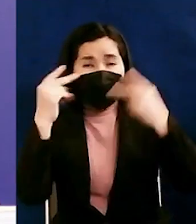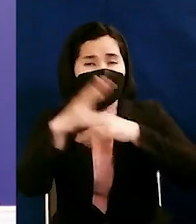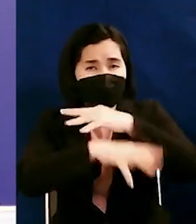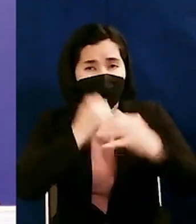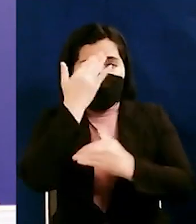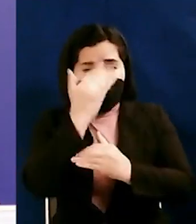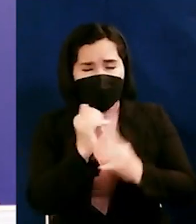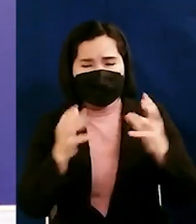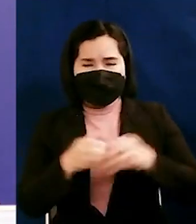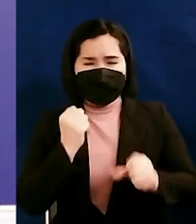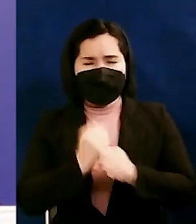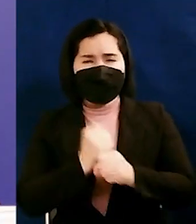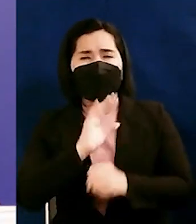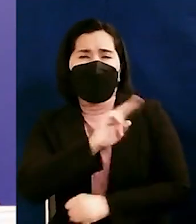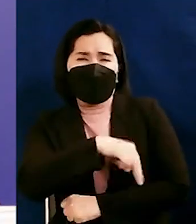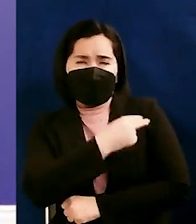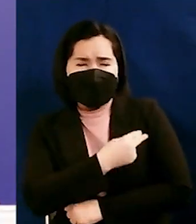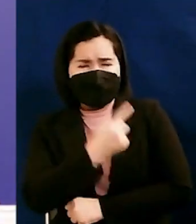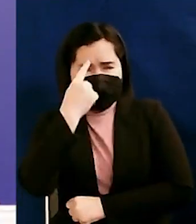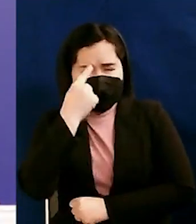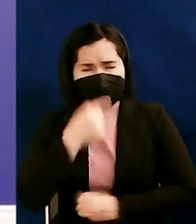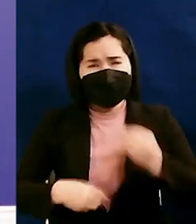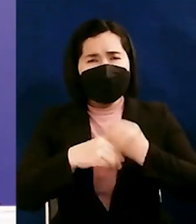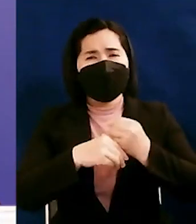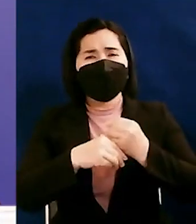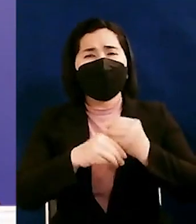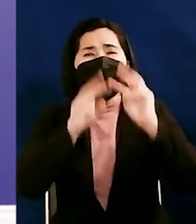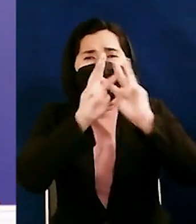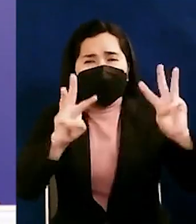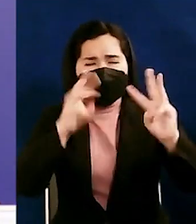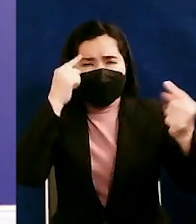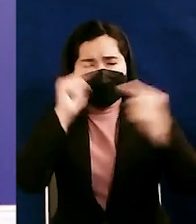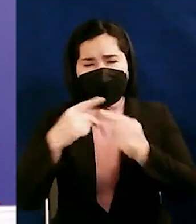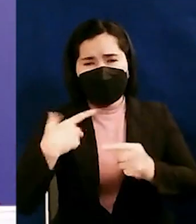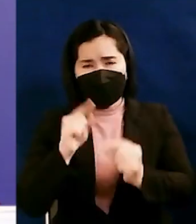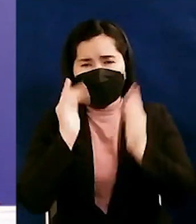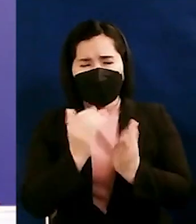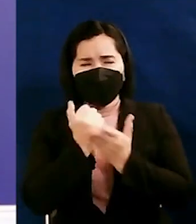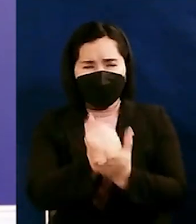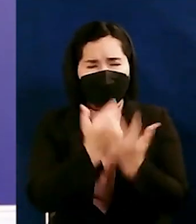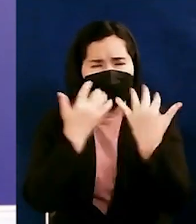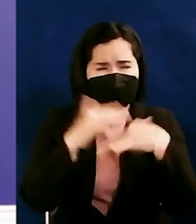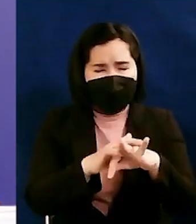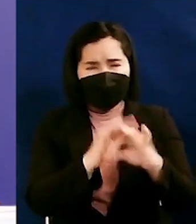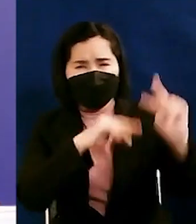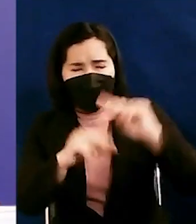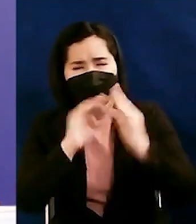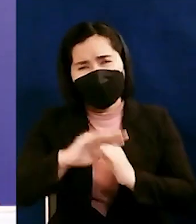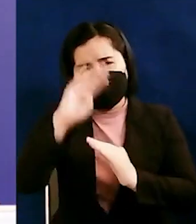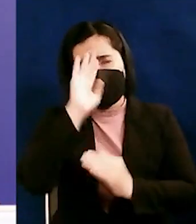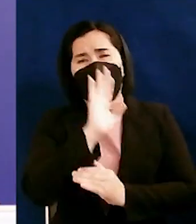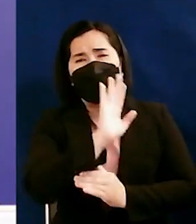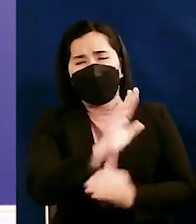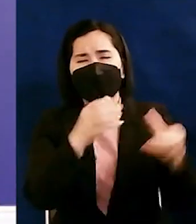พจขึ้นมาอีกหนึ่งอันเพื่ออำนวยความสะดวกให้กับเจ้าหน้าที่ในการดูแลคนไข้นะครับแล้วก็การด